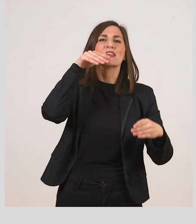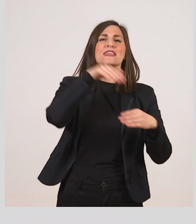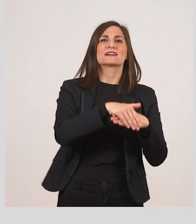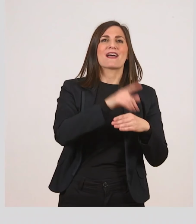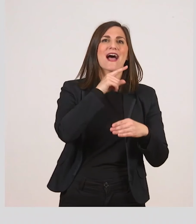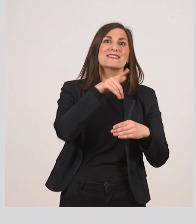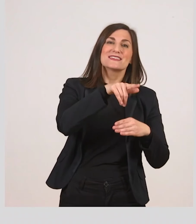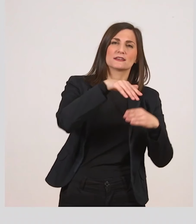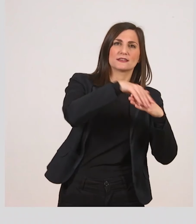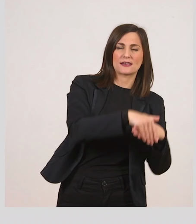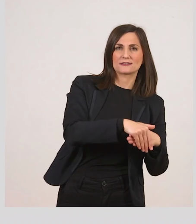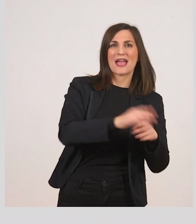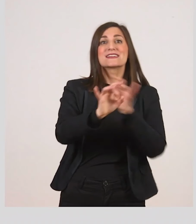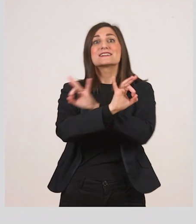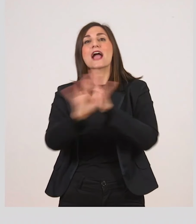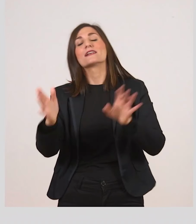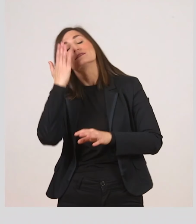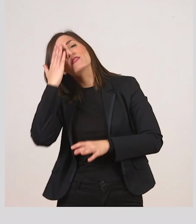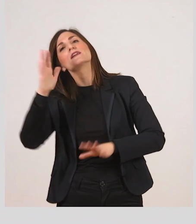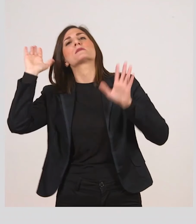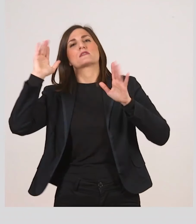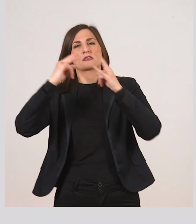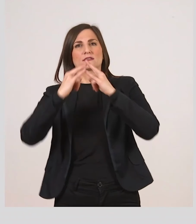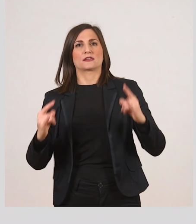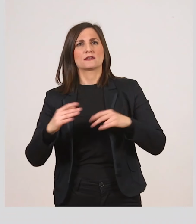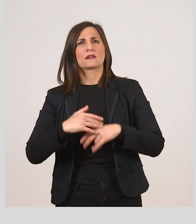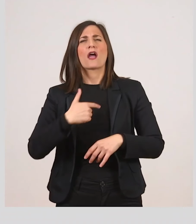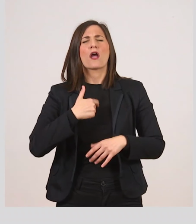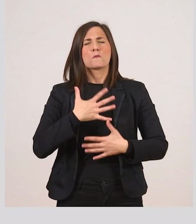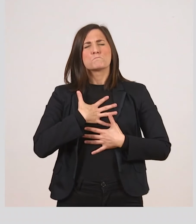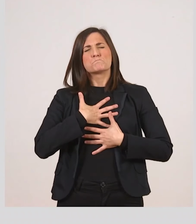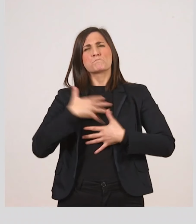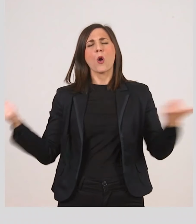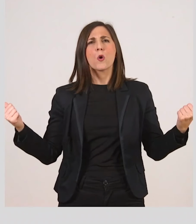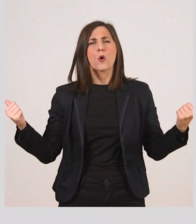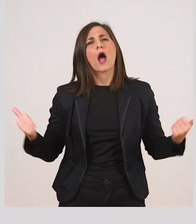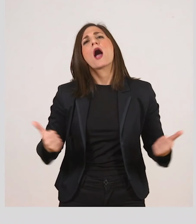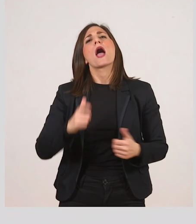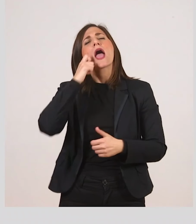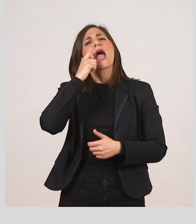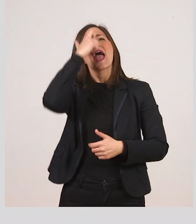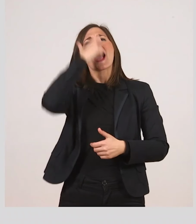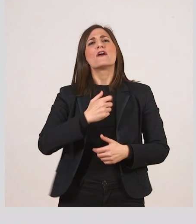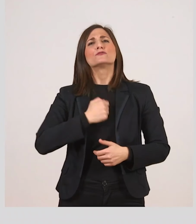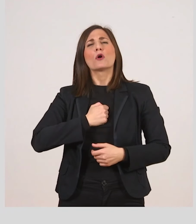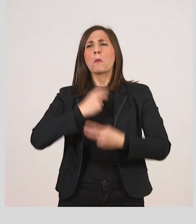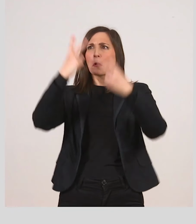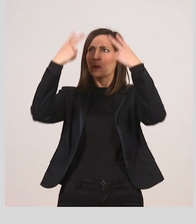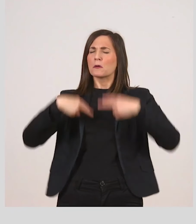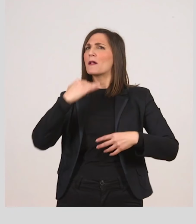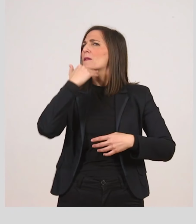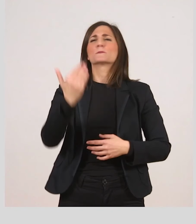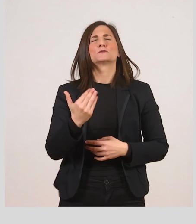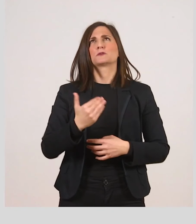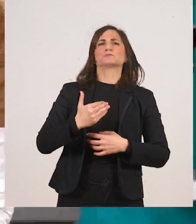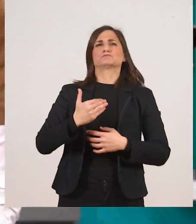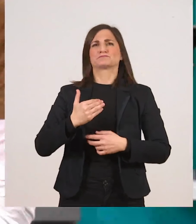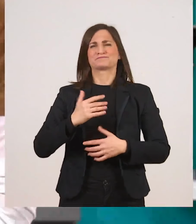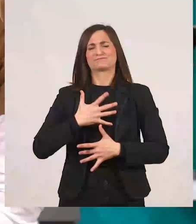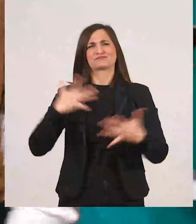βάλουμε. Κανείς δεν κοιμήθηκε στη σκηνή. Πολύ ωραία. Θύμωσα τόσο πολύ που δεν αναγνώριζα τον ίδιο τον εαυτό